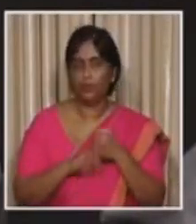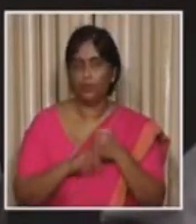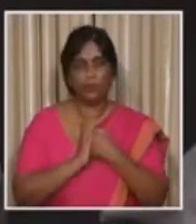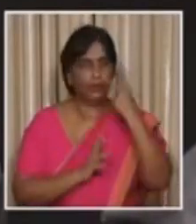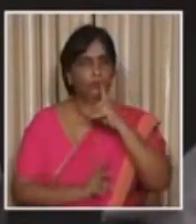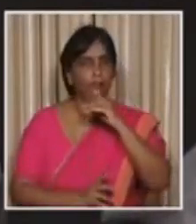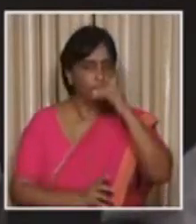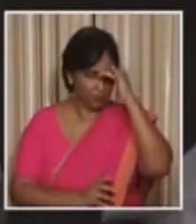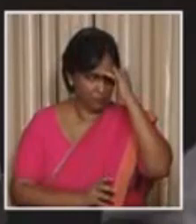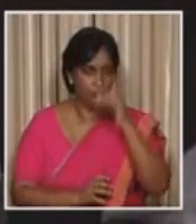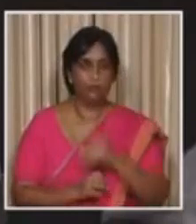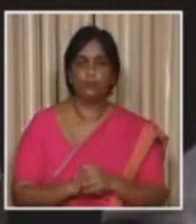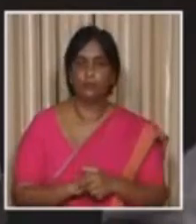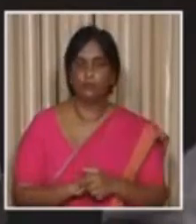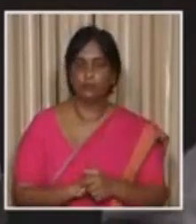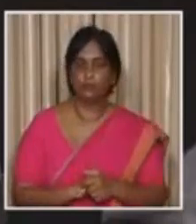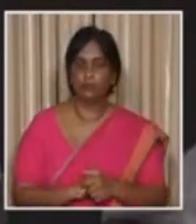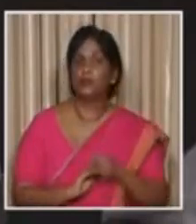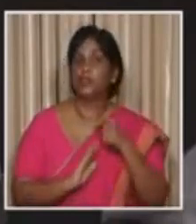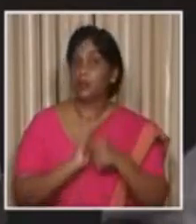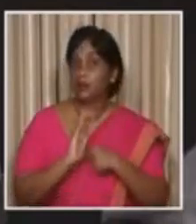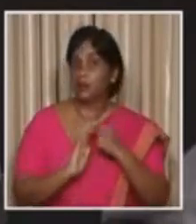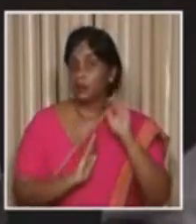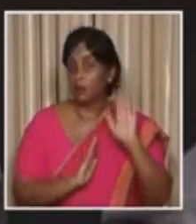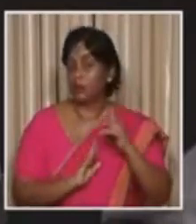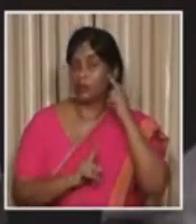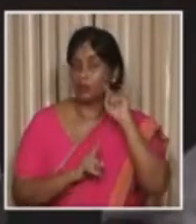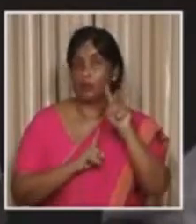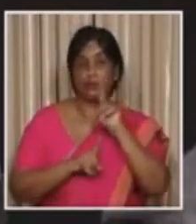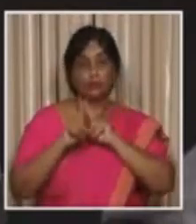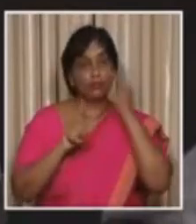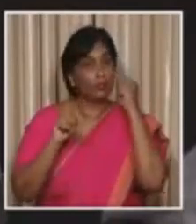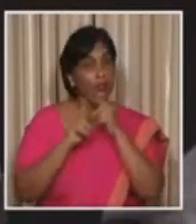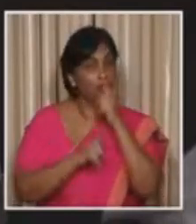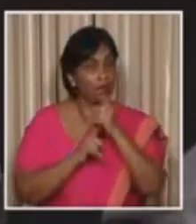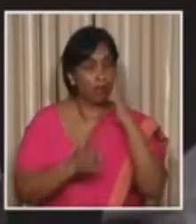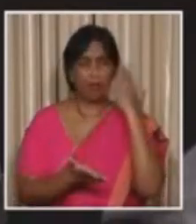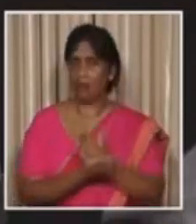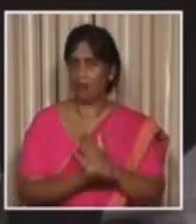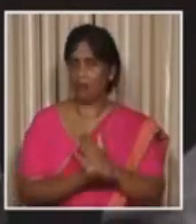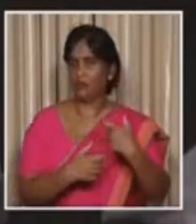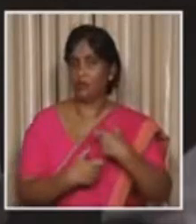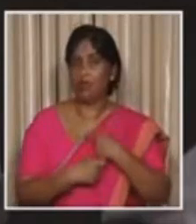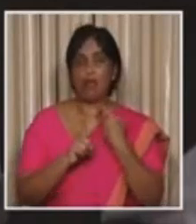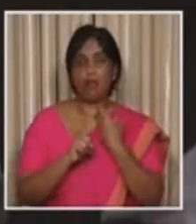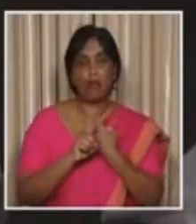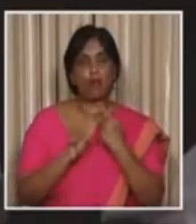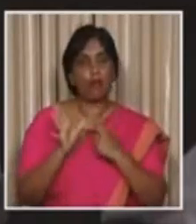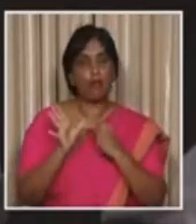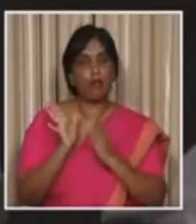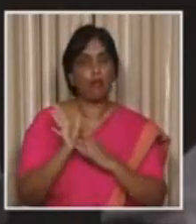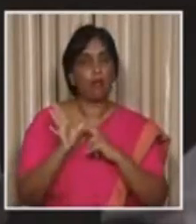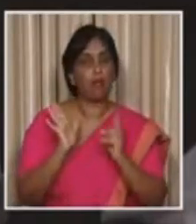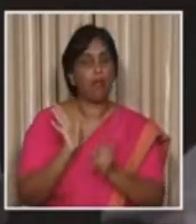ගරු නියෝජ්‍ය කතානායකතුමනි රට වෙනුවෙන් කතා කරන එක නවත්තන්න කමල් ගුණරත්න